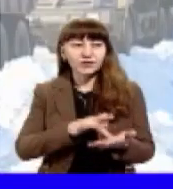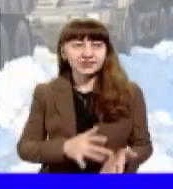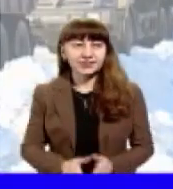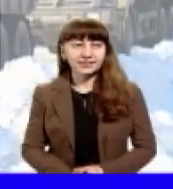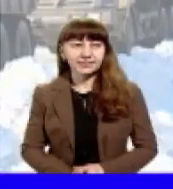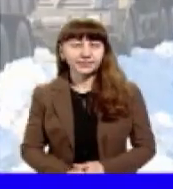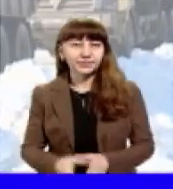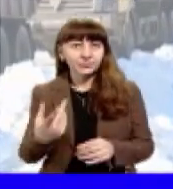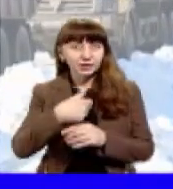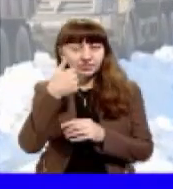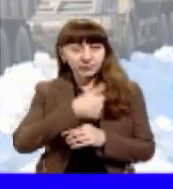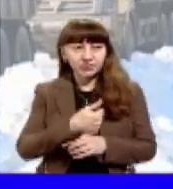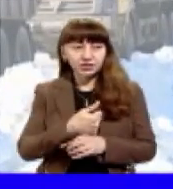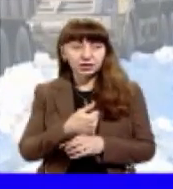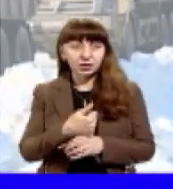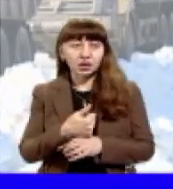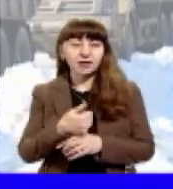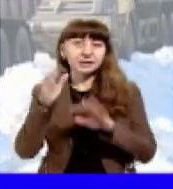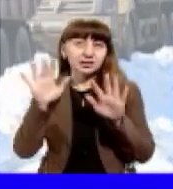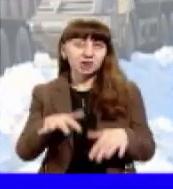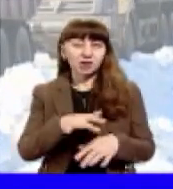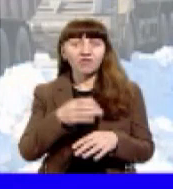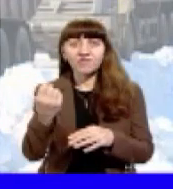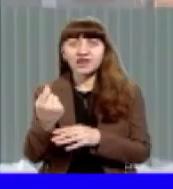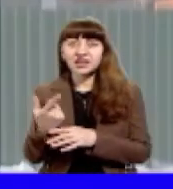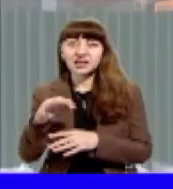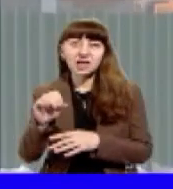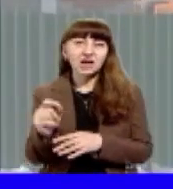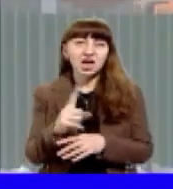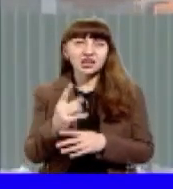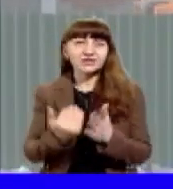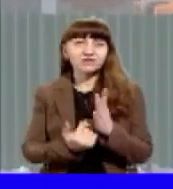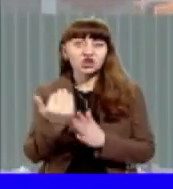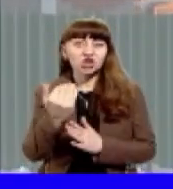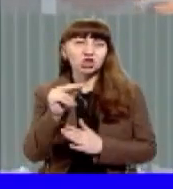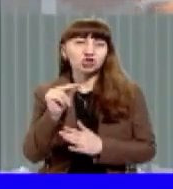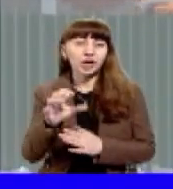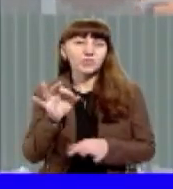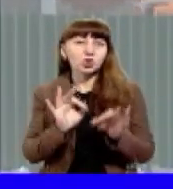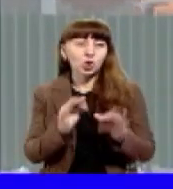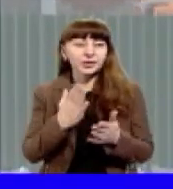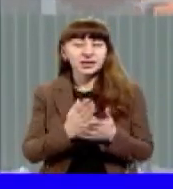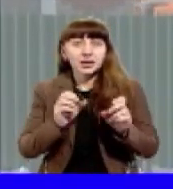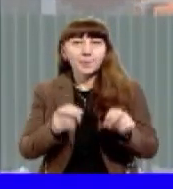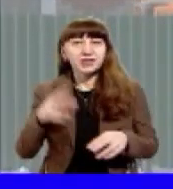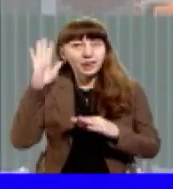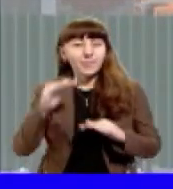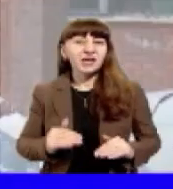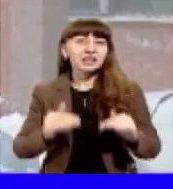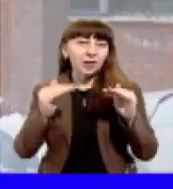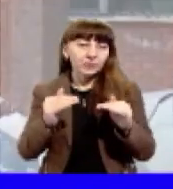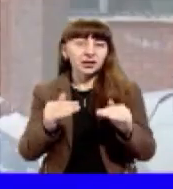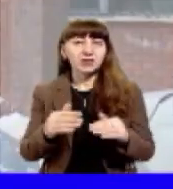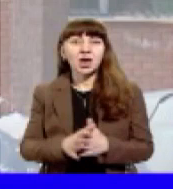центра. В этом году в регионе осадков выпало в несколько раз выше нормы. Есть угроза подтопления. При этом синоптики обещают